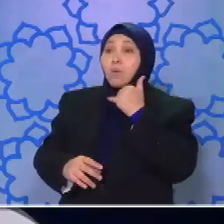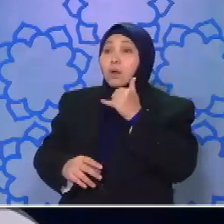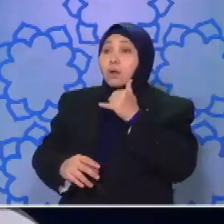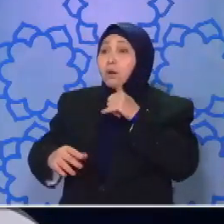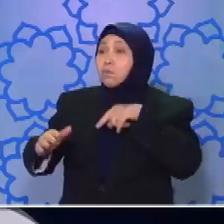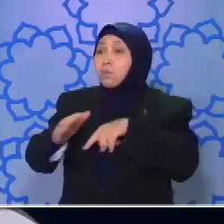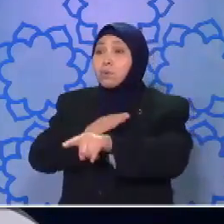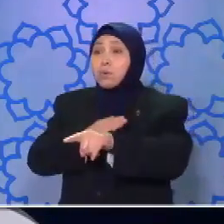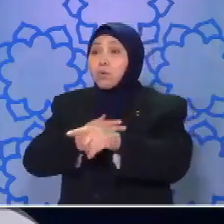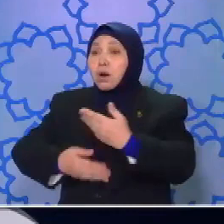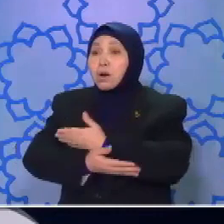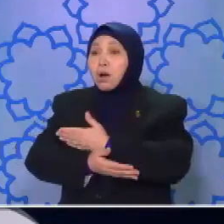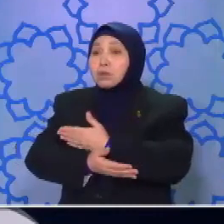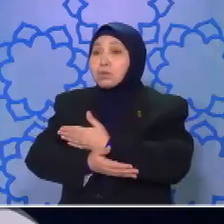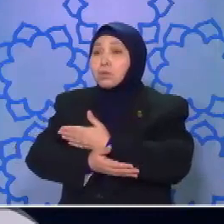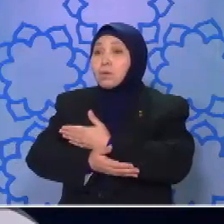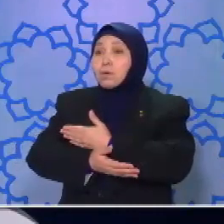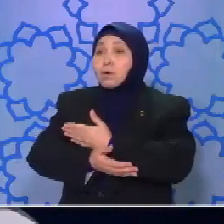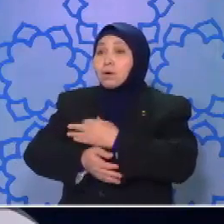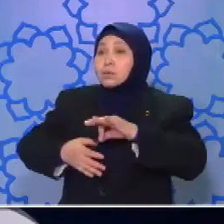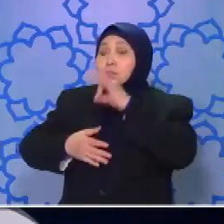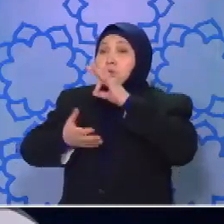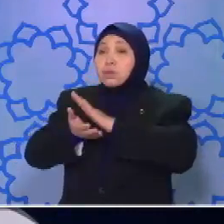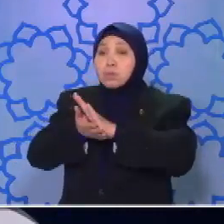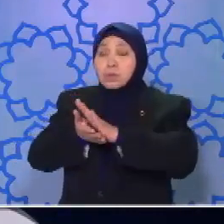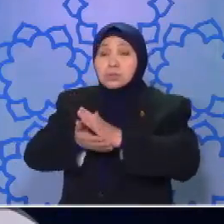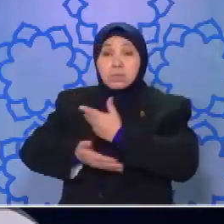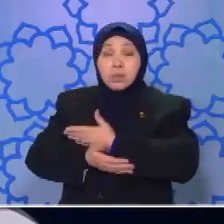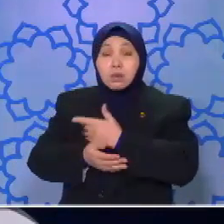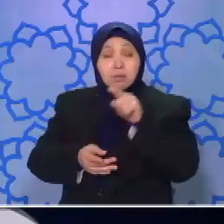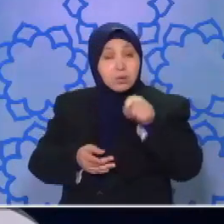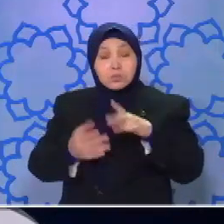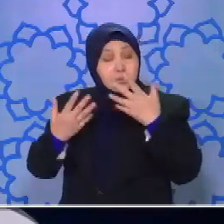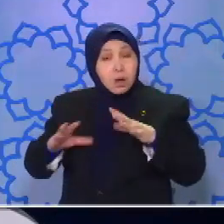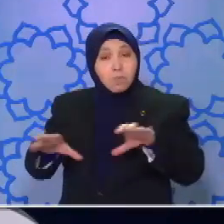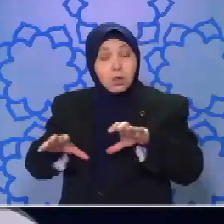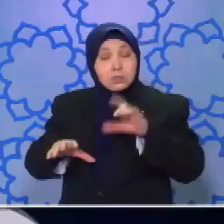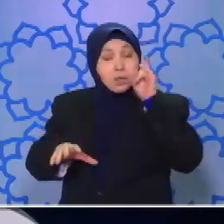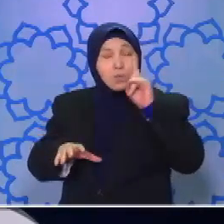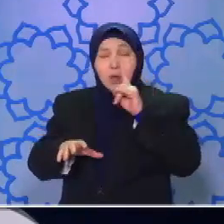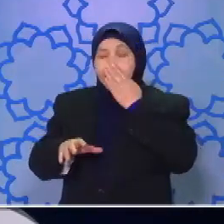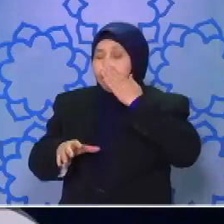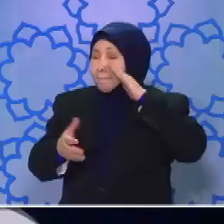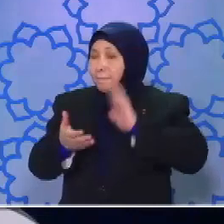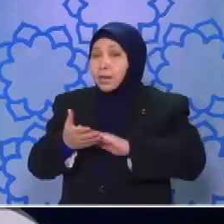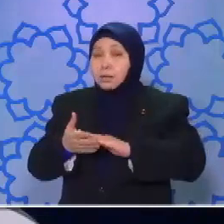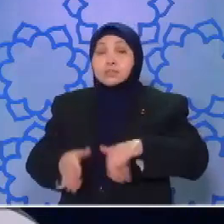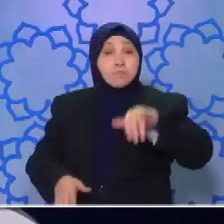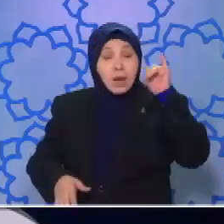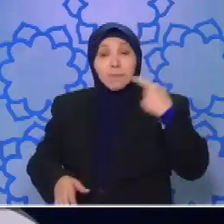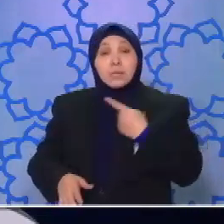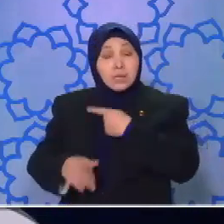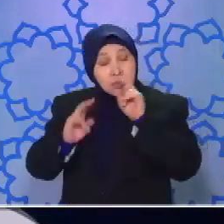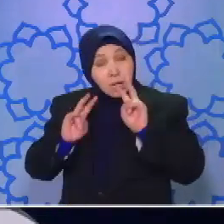yang bersih? Dia bukan membunuh orang lain, sesungguhnya engkau telah melakukan sesuatu yang sangat mungkar. Ini semalam kita lihat